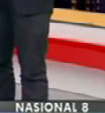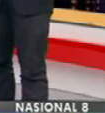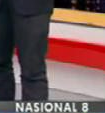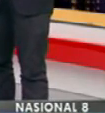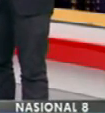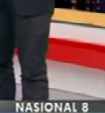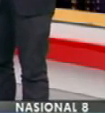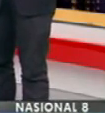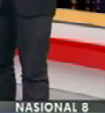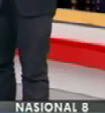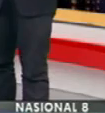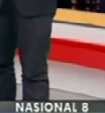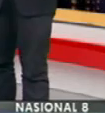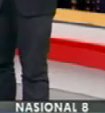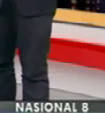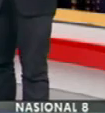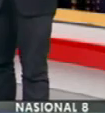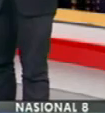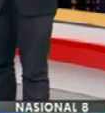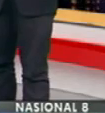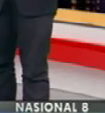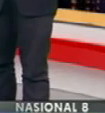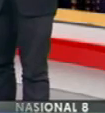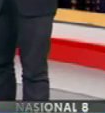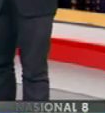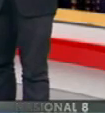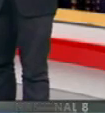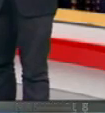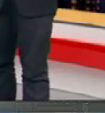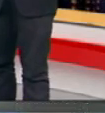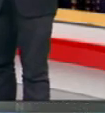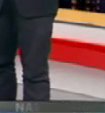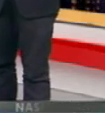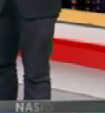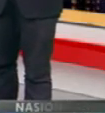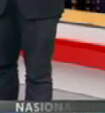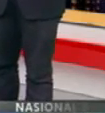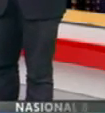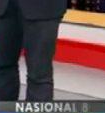per bersama saya Kamal firmansah dan norma zalina Mohamad Nor dalam nasional